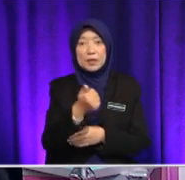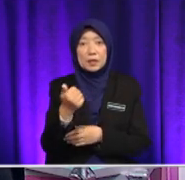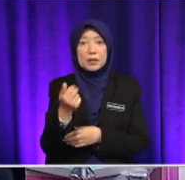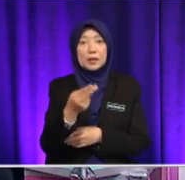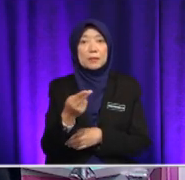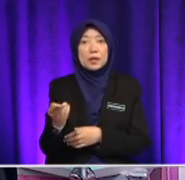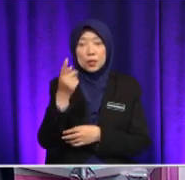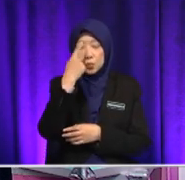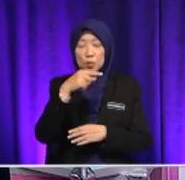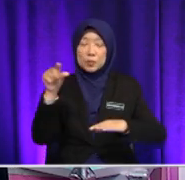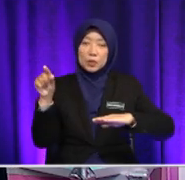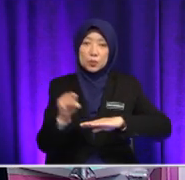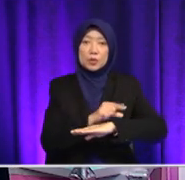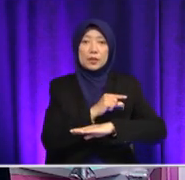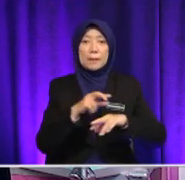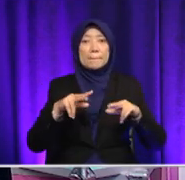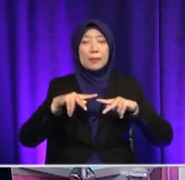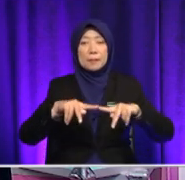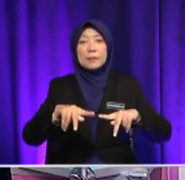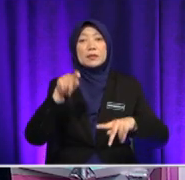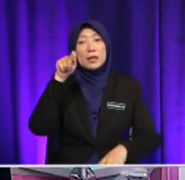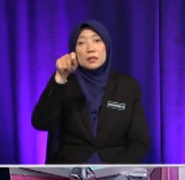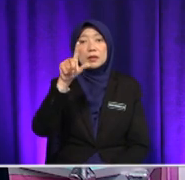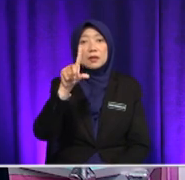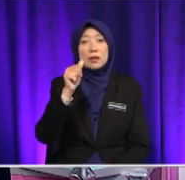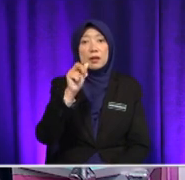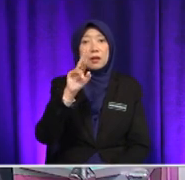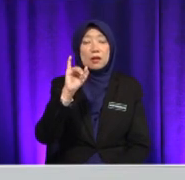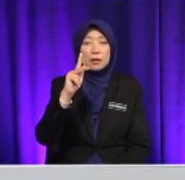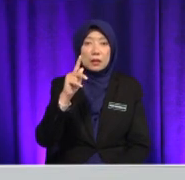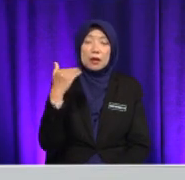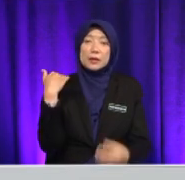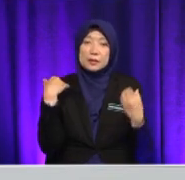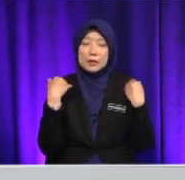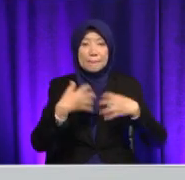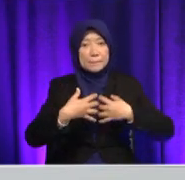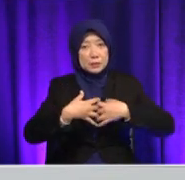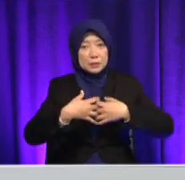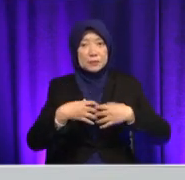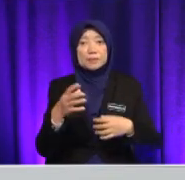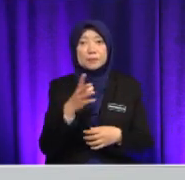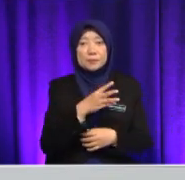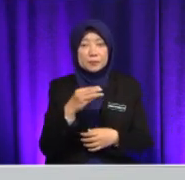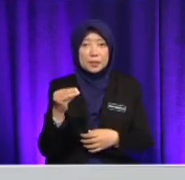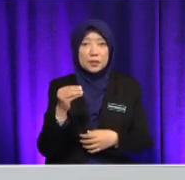lari oke oke kita ada dua mesin pelari menu dan juga